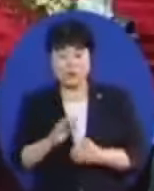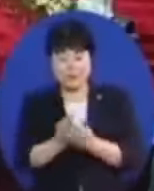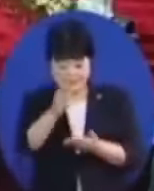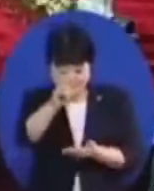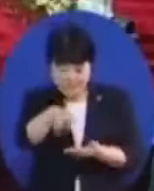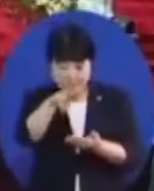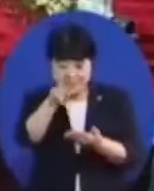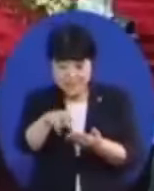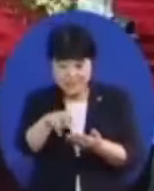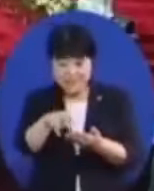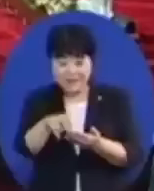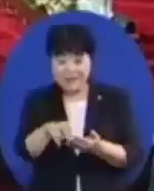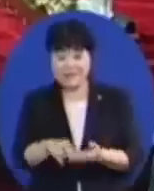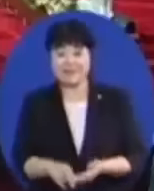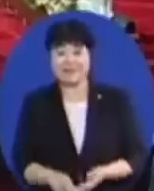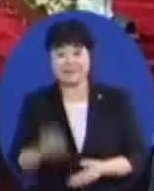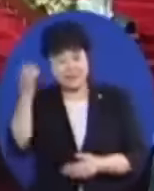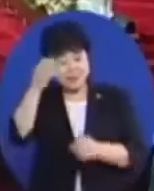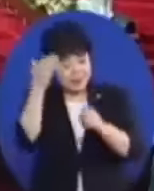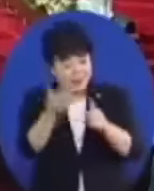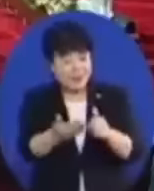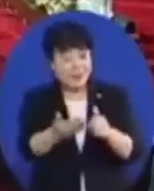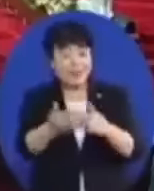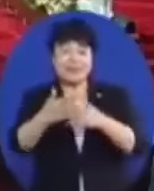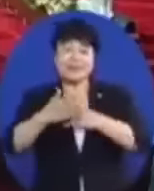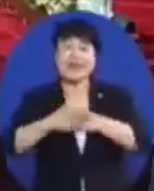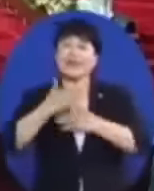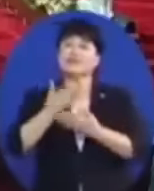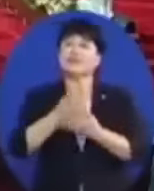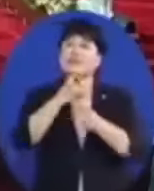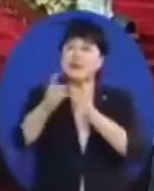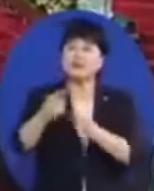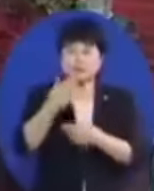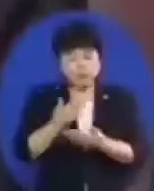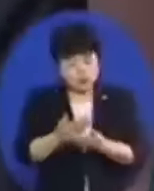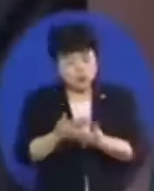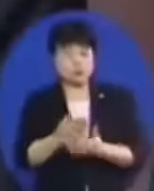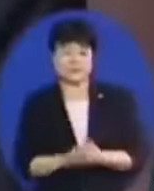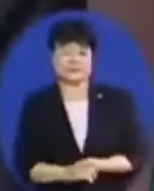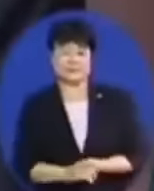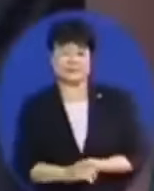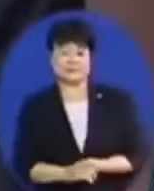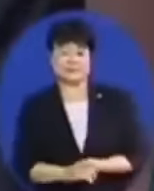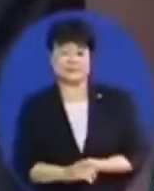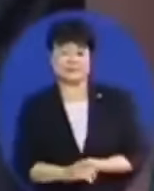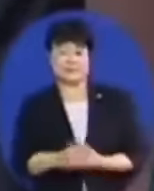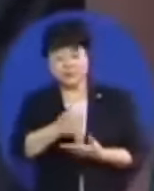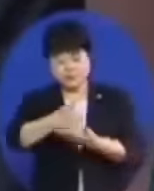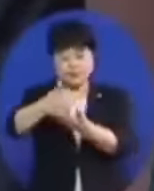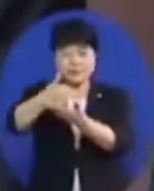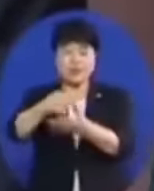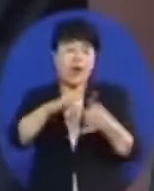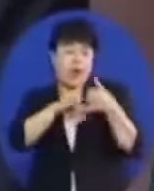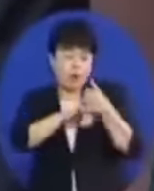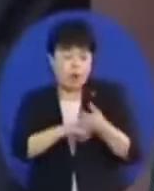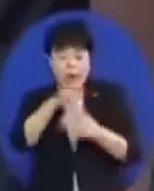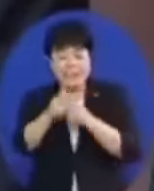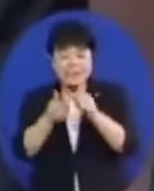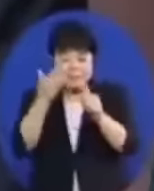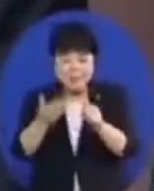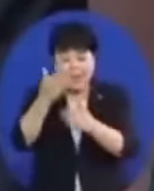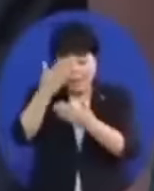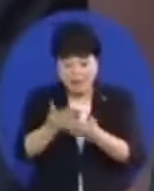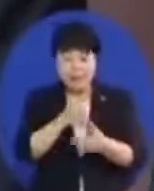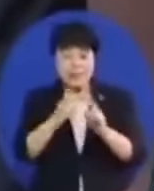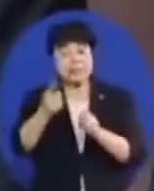성경을 읽으면서 늘 성령께 내게 주신 말씀을 주시옵소서, 주님 내가 꼭 하나님께 받아야